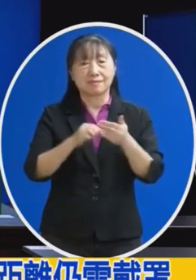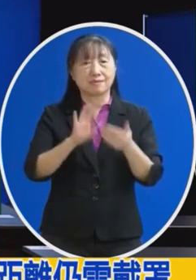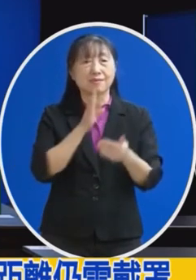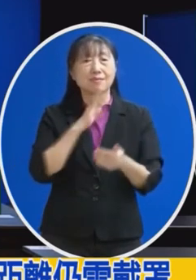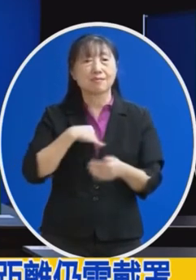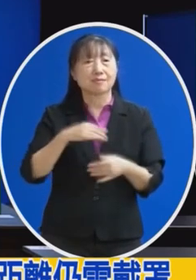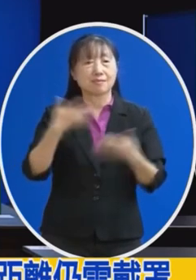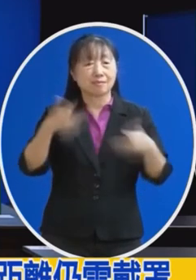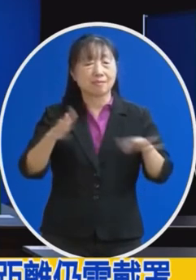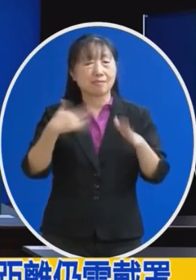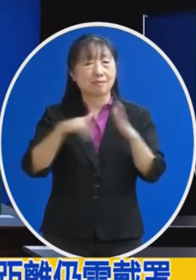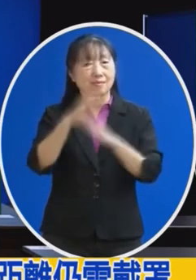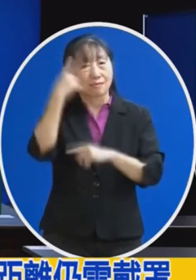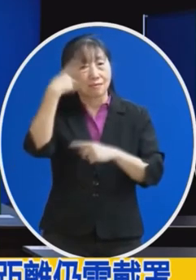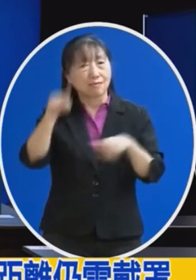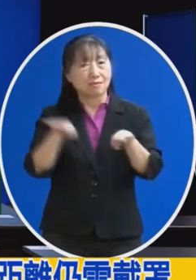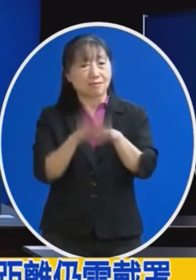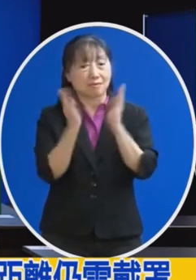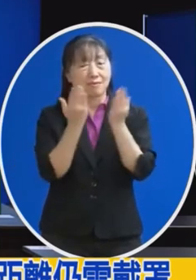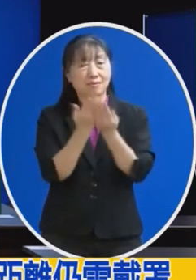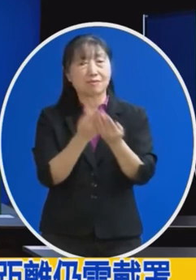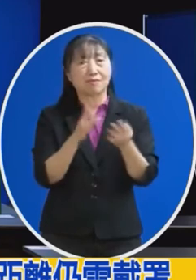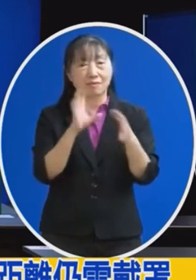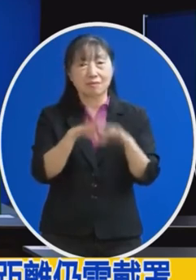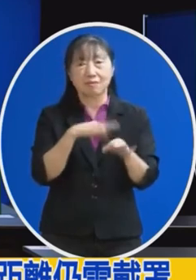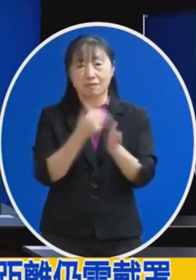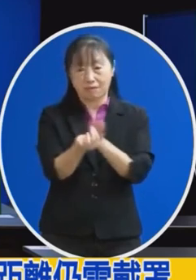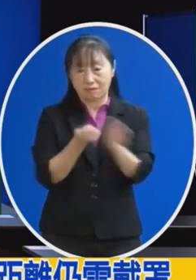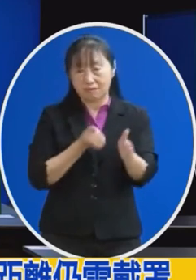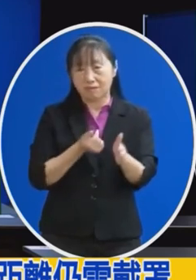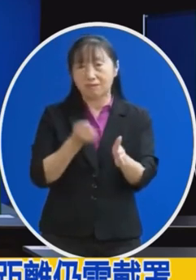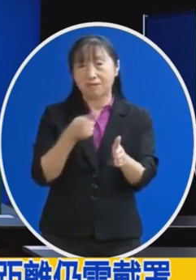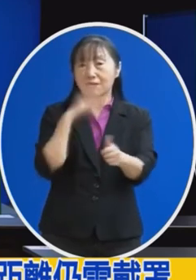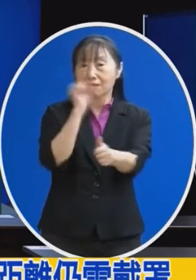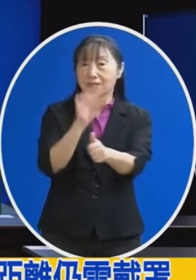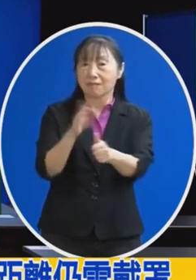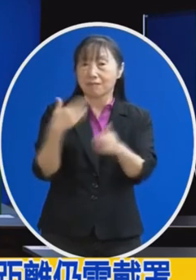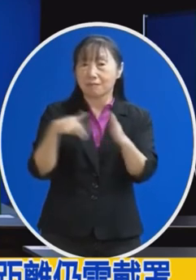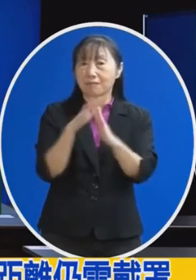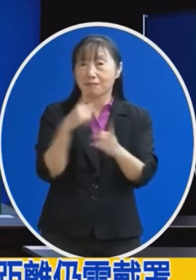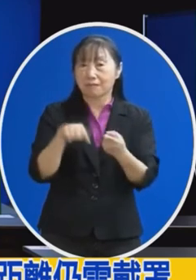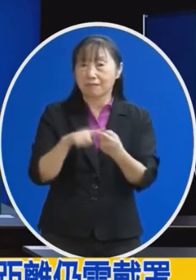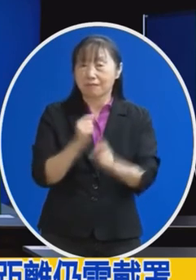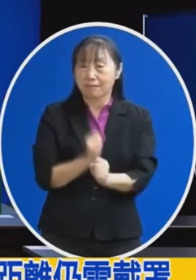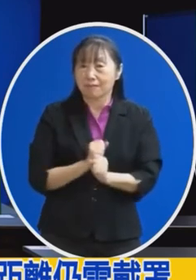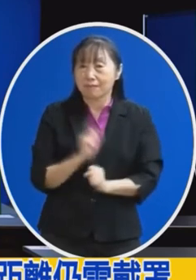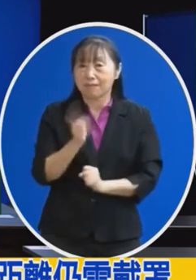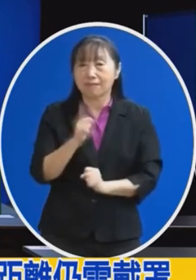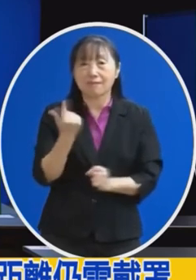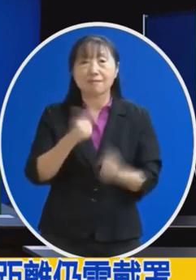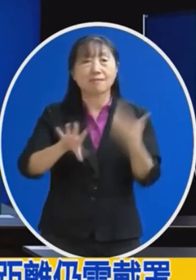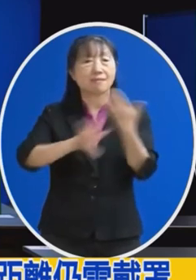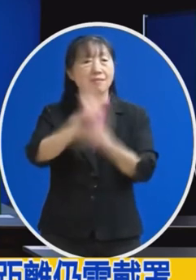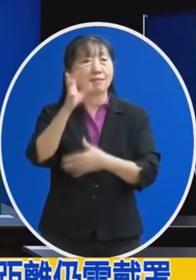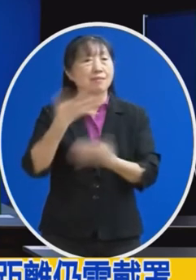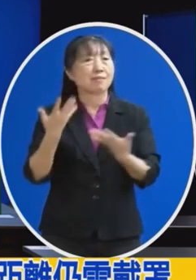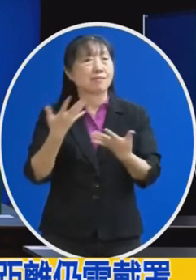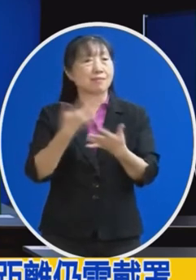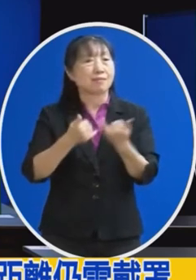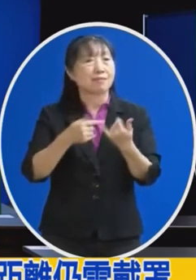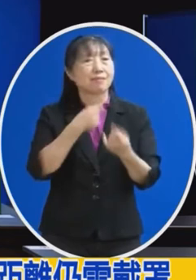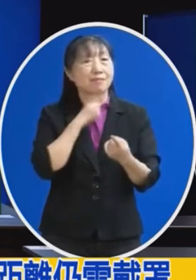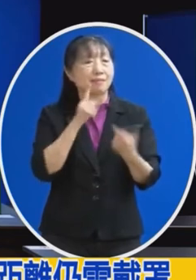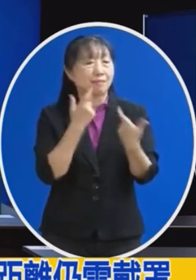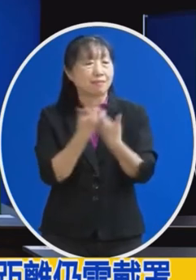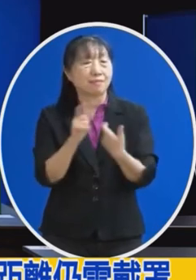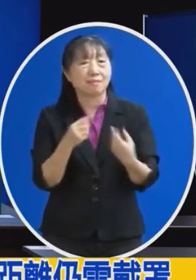是明天就要恢复实体上课，有没有事先在指引之前提醒学校要注意哪些地方，比如说他们有外籍生的话要怎么因应。